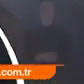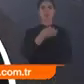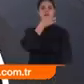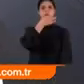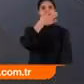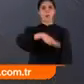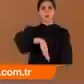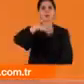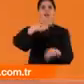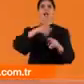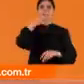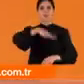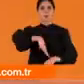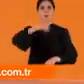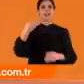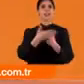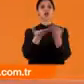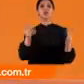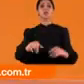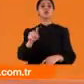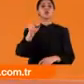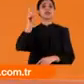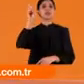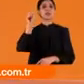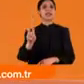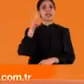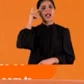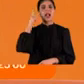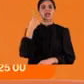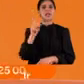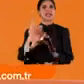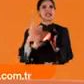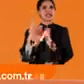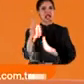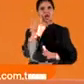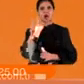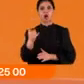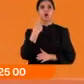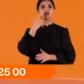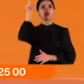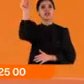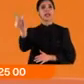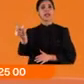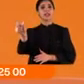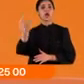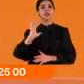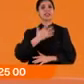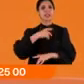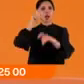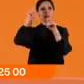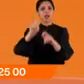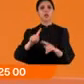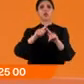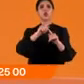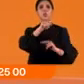Haberi merkezinden, ATV Haber merkezinden iyi akşamlar. Bugün 28 Aralık 2021 Salı. Cumhurbaşkanı Erdoğan ev sahipliği yaptığı TÜBİTAK